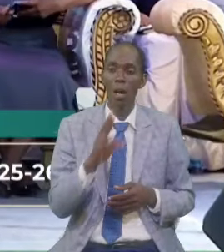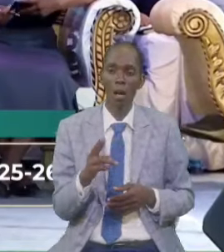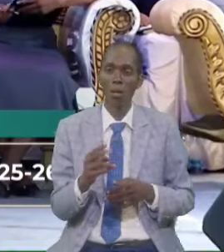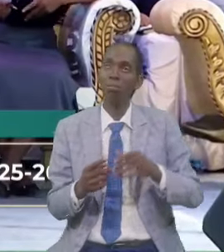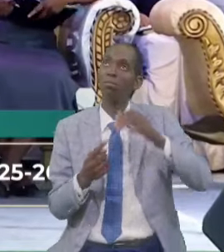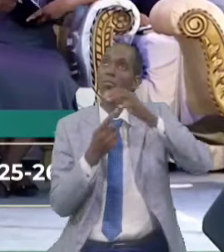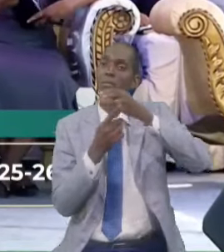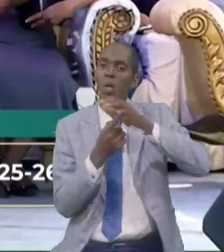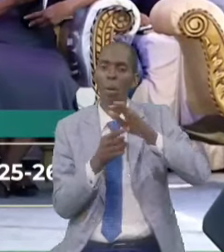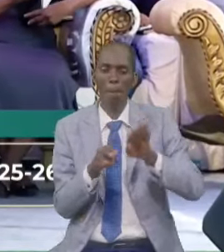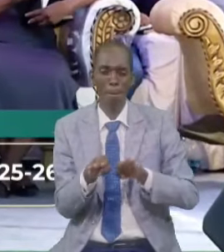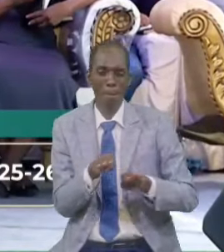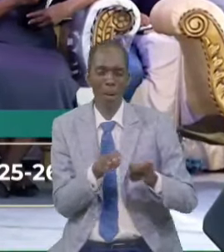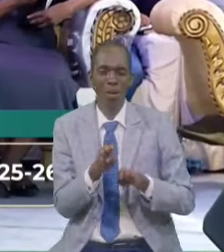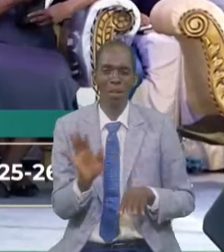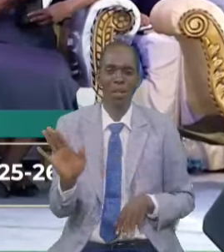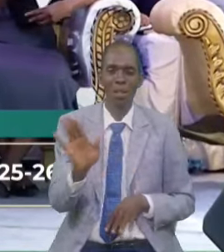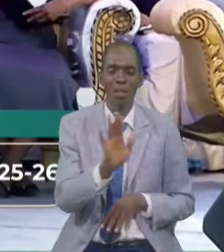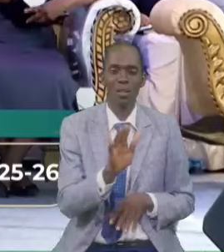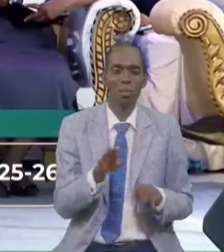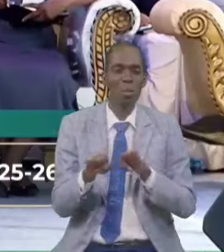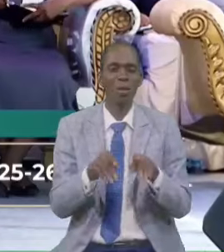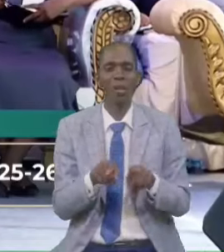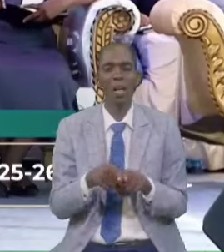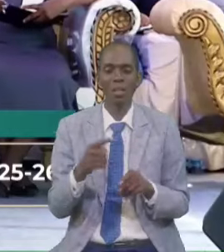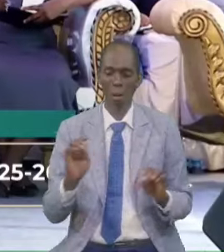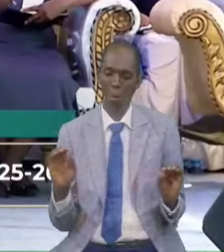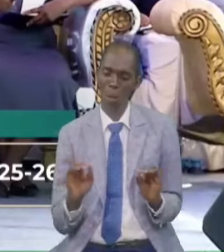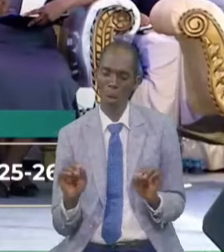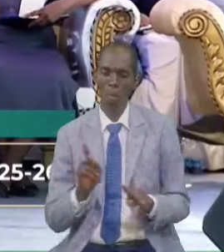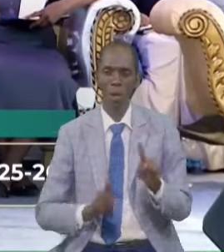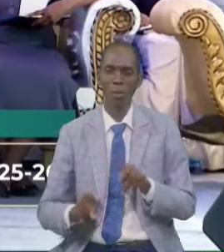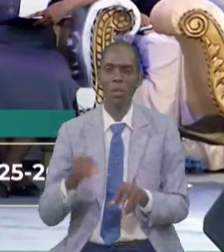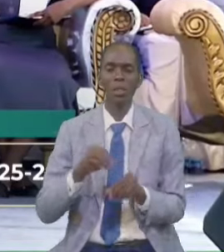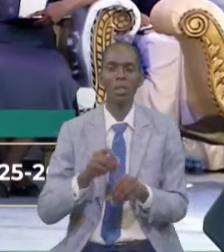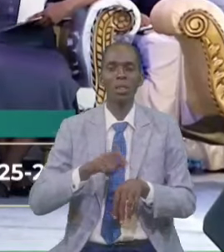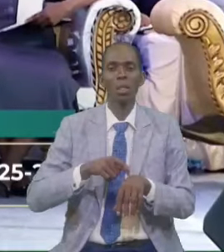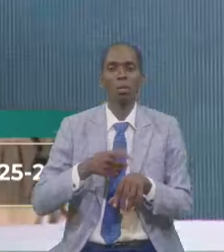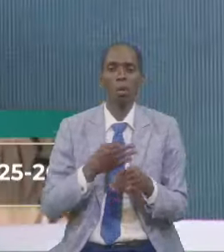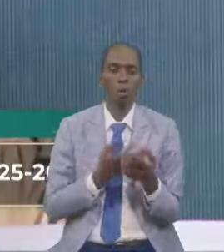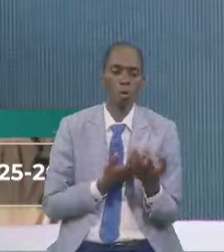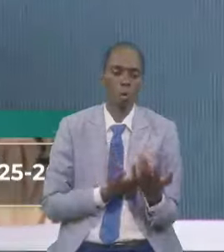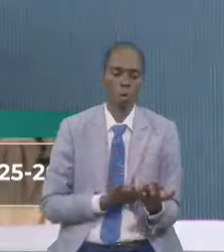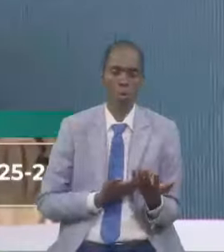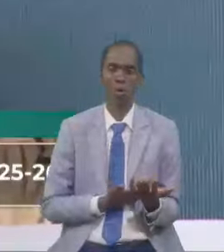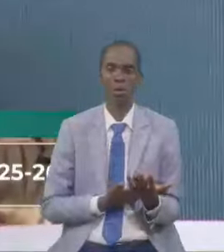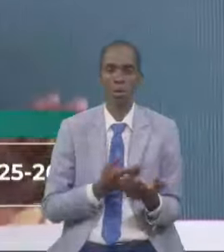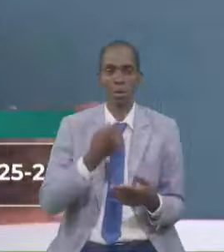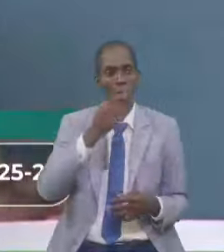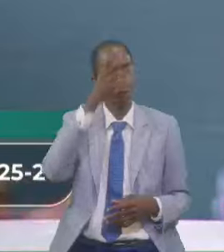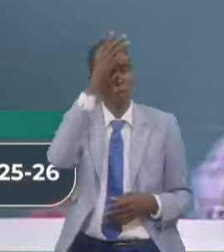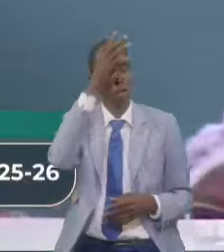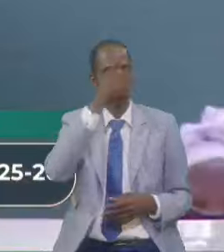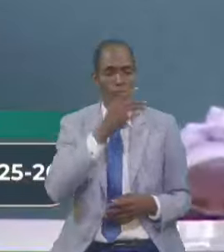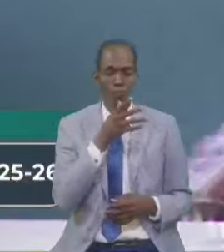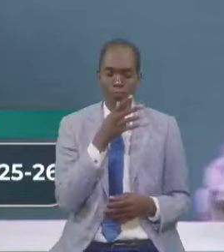their waiting period. వారి యొక్క వేచి ఉన్న సమయంలో వారు సున్నాలుగా మారిపోతుంటారు. The father, the mother, especially the